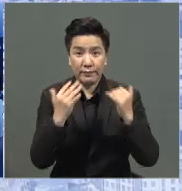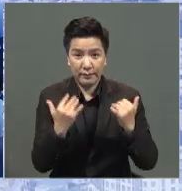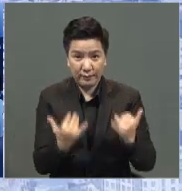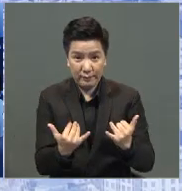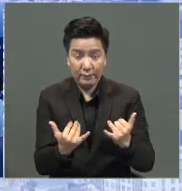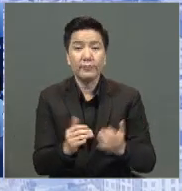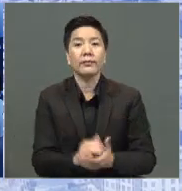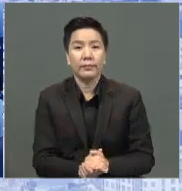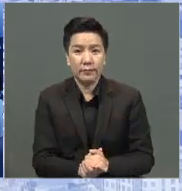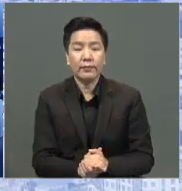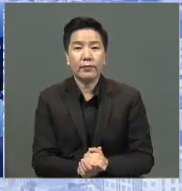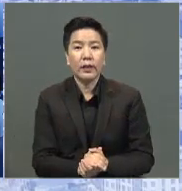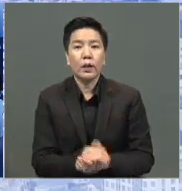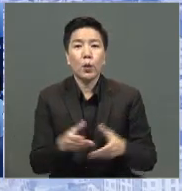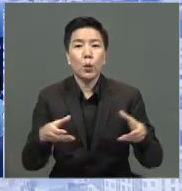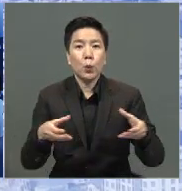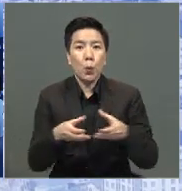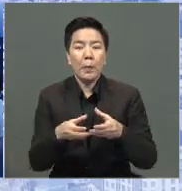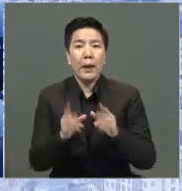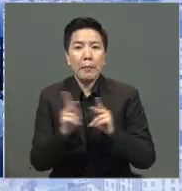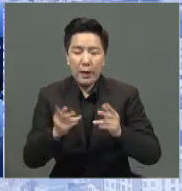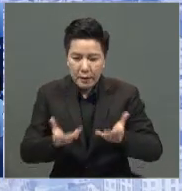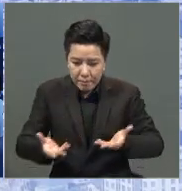และคณะกรรมการเฉพาะกิจการพิจารณาผ่อนคลายการบังคับใช้มาตรการอ่าการป้องกันและยับยั้งการแพร่ระบาดของโรคติดเชื้อไวรัสโชว์หน้า2019หรือชุดที่จะมาพิจารณากิจการกิจกรรมในระยะสารบ่ายนี้จะมีการประชุมกันครับแว่วๆว่าจะมีกิจการและกิจกรรมต่างๆเนี่ยนะครับได้ผ่อนคลายกันมากขึ้นบรรยากาศนะตอนนี้มันเอื้อให้มีการผ่อนคลายกันเยอะขึ้นครับก็นำเรียนว่าจัดให้โยบายของท่านผอสปกที่ให้ไว้ตั้งแต่การประชุมในครั้งที่แล้วนะครับท่านบอกว่าอยากจะให้เปิดกิจการให้ได้มากๆเพราะว่ารับทราบถึงความเดือดร้อนของพี่น้องประชาชนโดยเฉพาะผู้ประกอบการรายย่อยทั้งหลายที่จะต้องกลับมาฟื้นกิจการแล้วสถานการณ์ของเราก็ตอบแทนที่ท่านดูแลสุขลักษณะส่วนตัวและส่วน